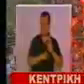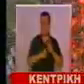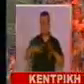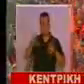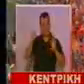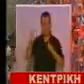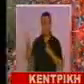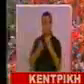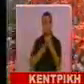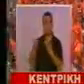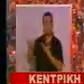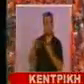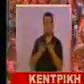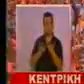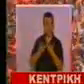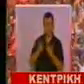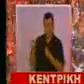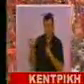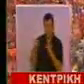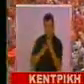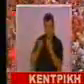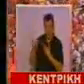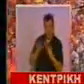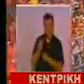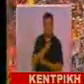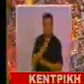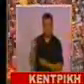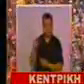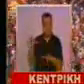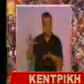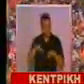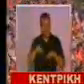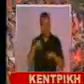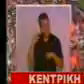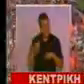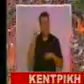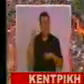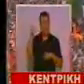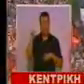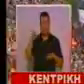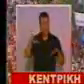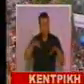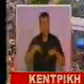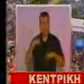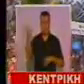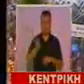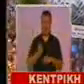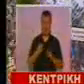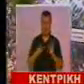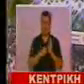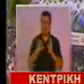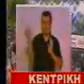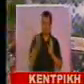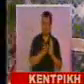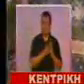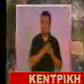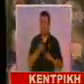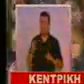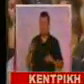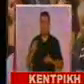Αφού θα τη διαπραγματευτούν σημαίνει ότι δέχονται το χρέος και τα δάνεια. Και βεβαίως δανειακή συνθήκη σημαίνει μισθή, συντάξεις